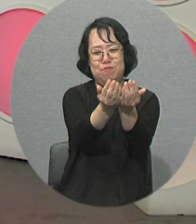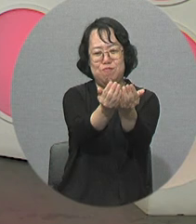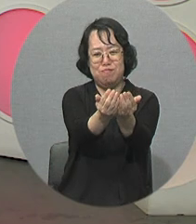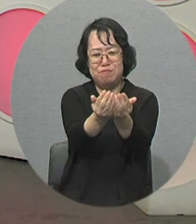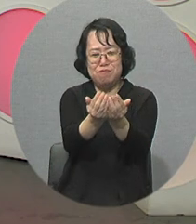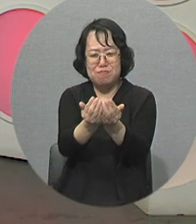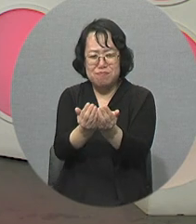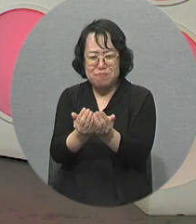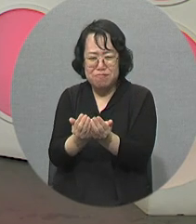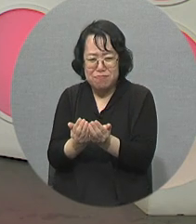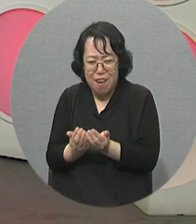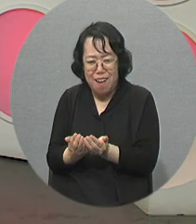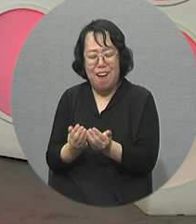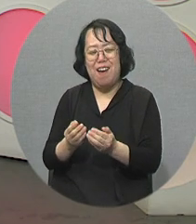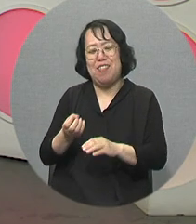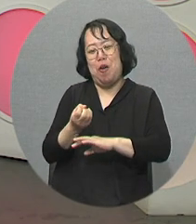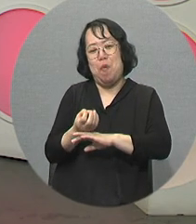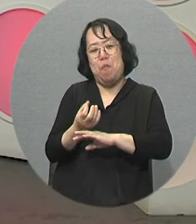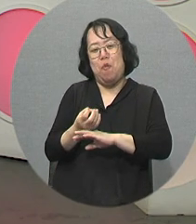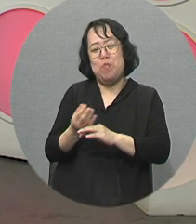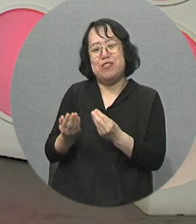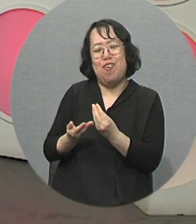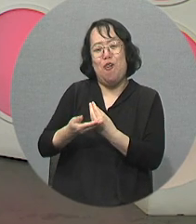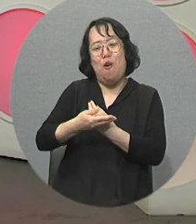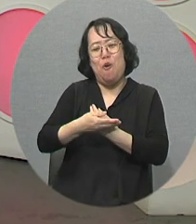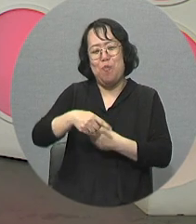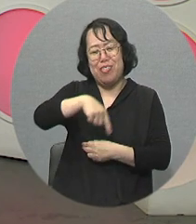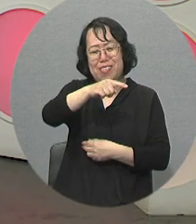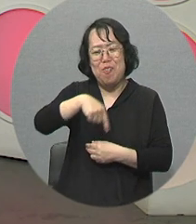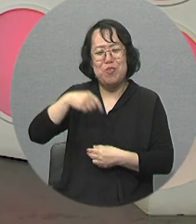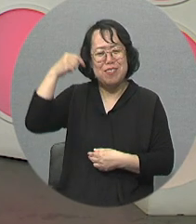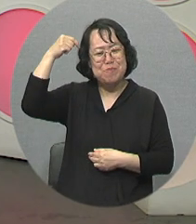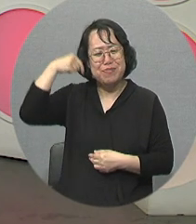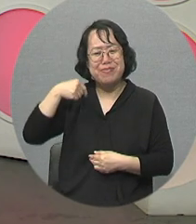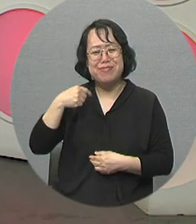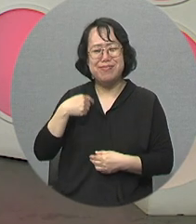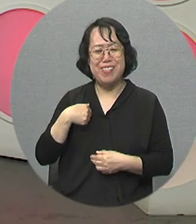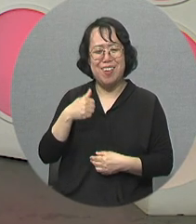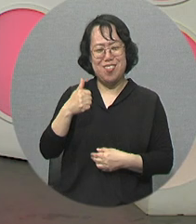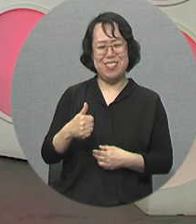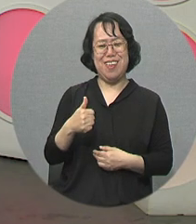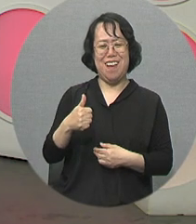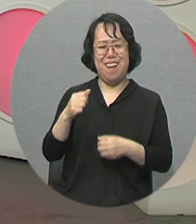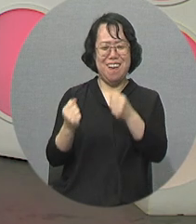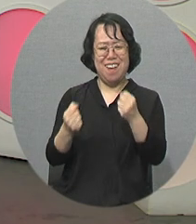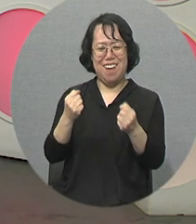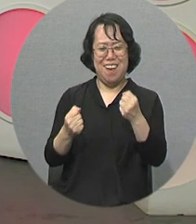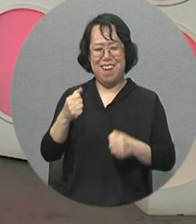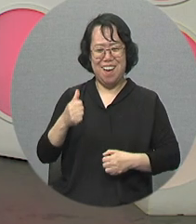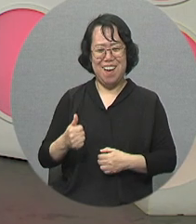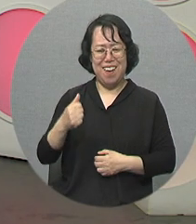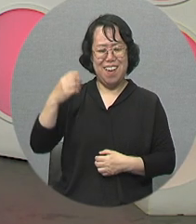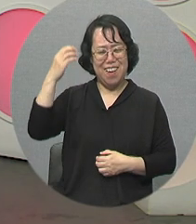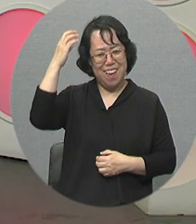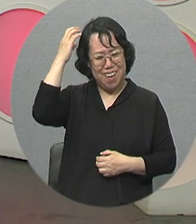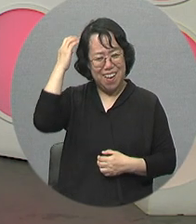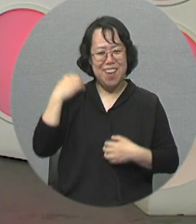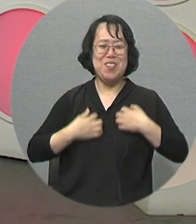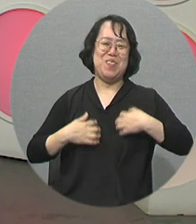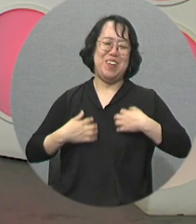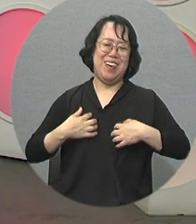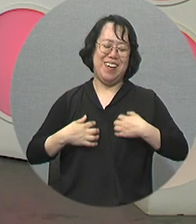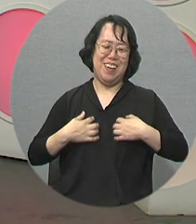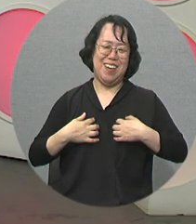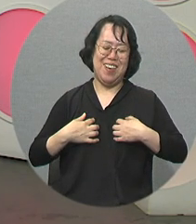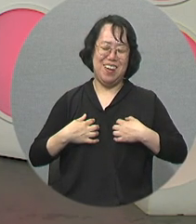저는 보물선장이 된 기분이 들었습니다. 그 시절 저는 바다 덕분에 지루할 틈이 없었고